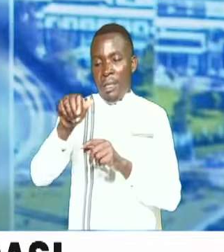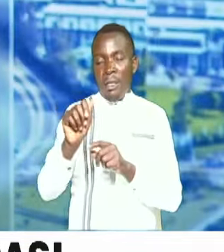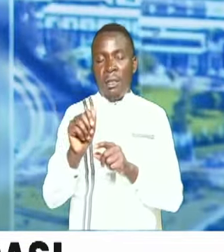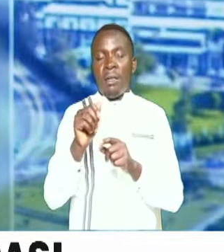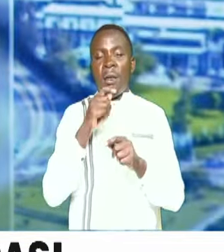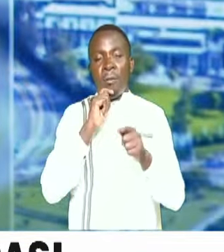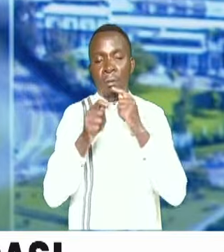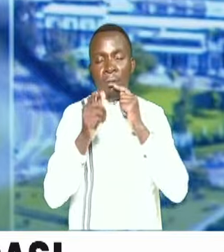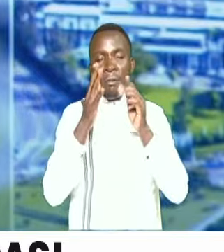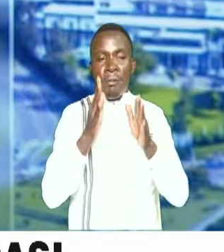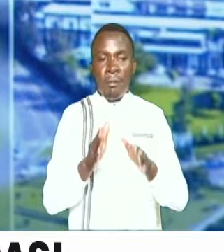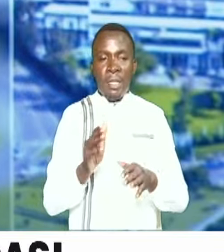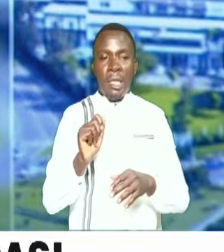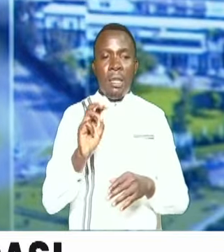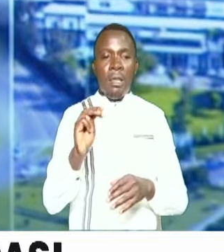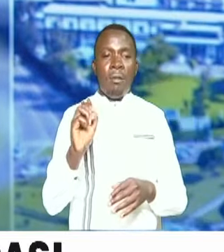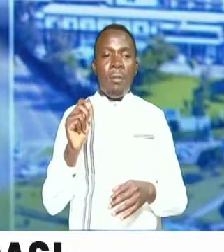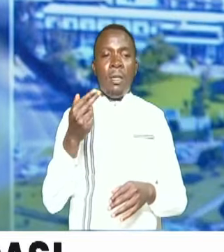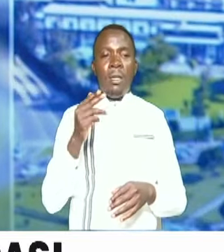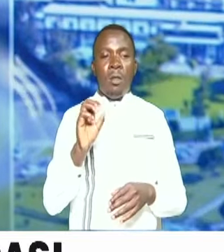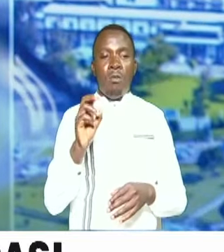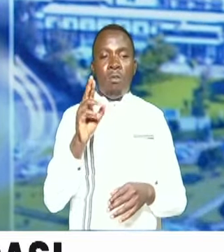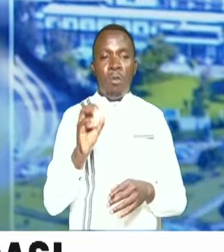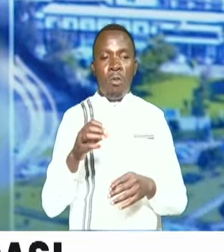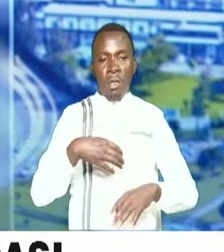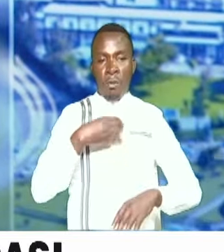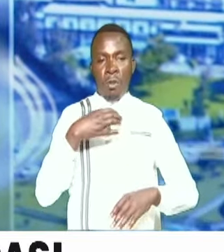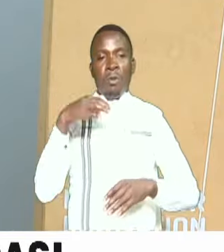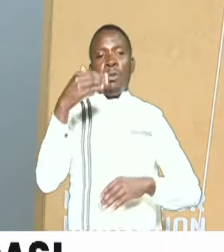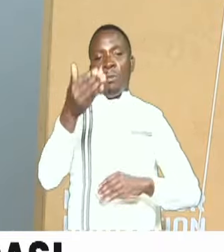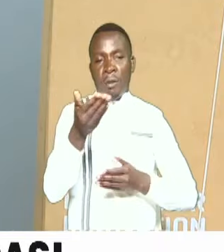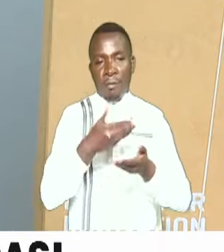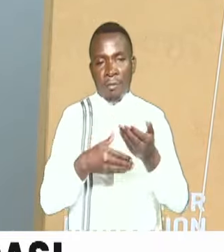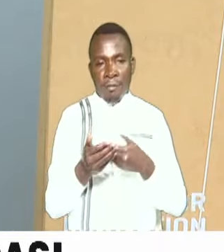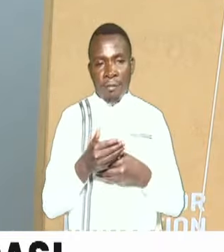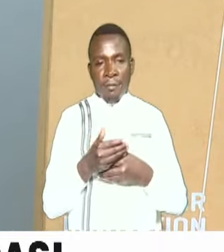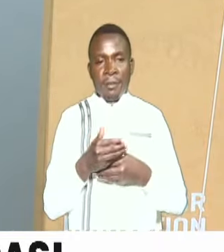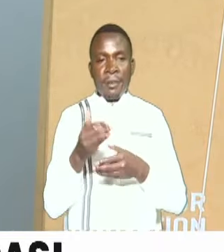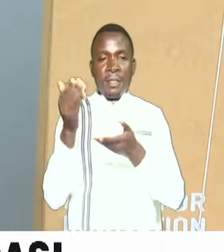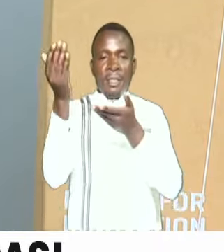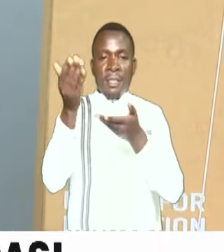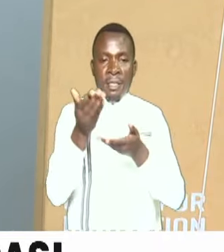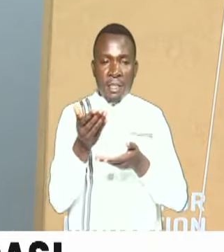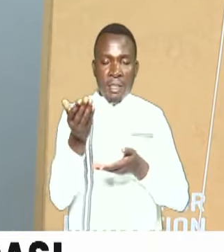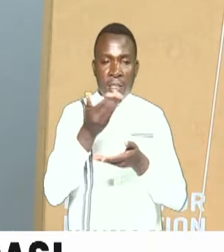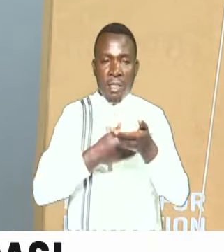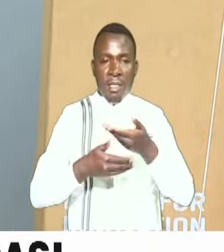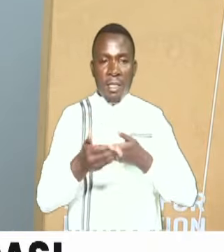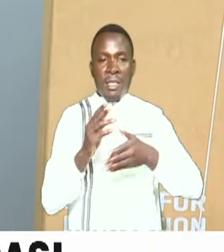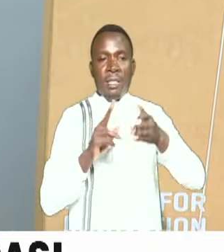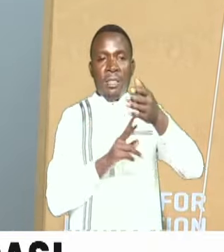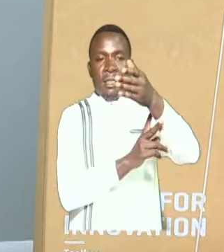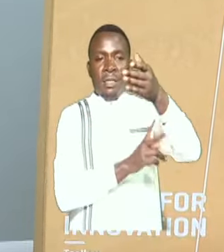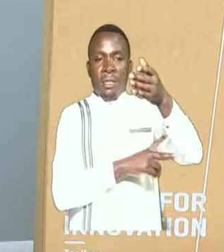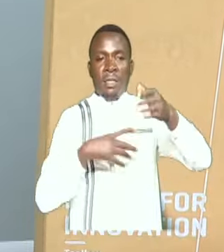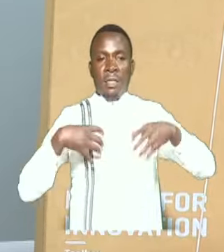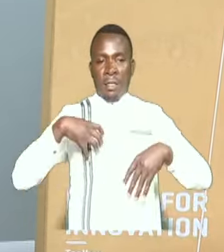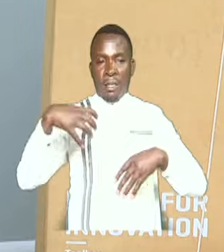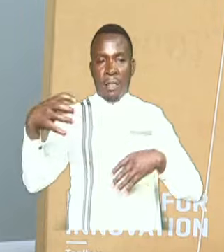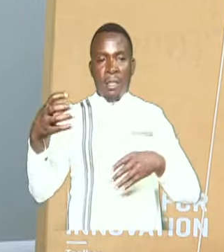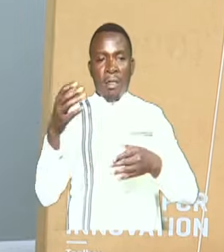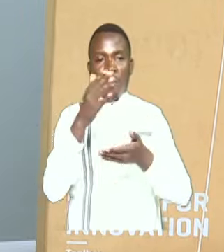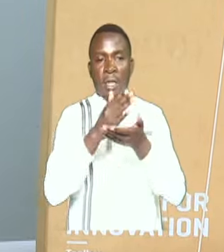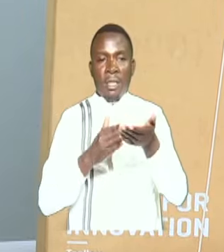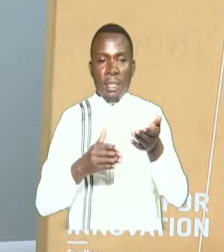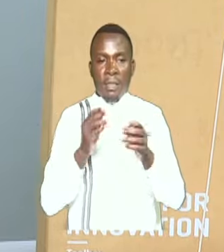Gaga Amahoro yamusuye maze baraganira. Ikaze rero ni mu kiganiro Izingiro ry'Ubukungu mu gace kacu udushya mu bukungu,